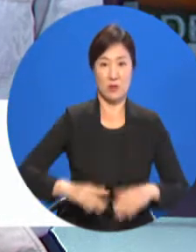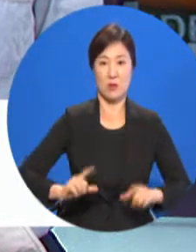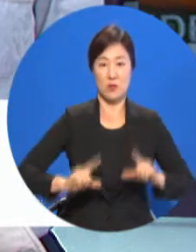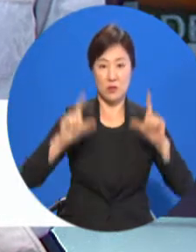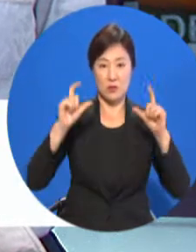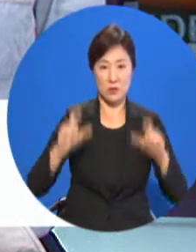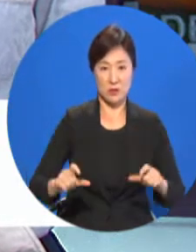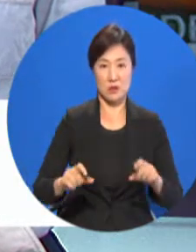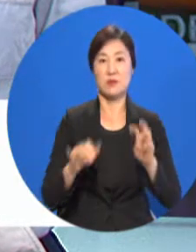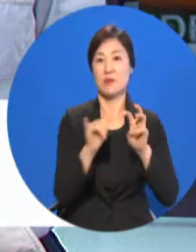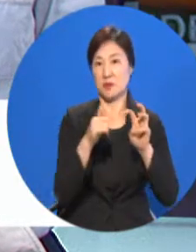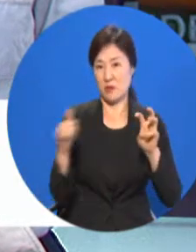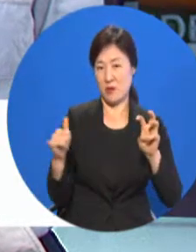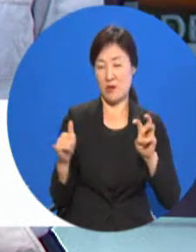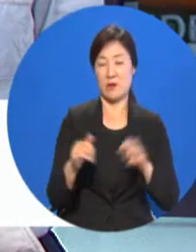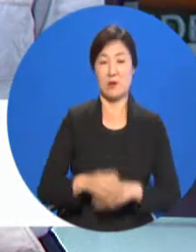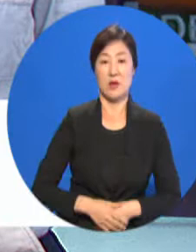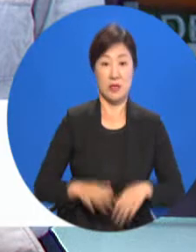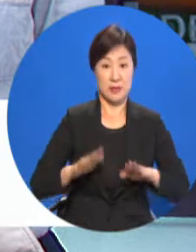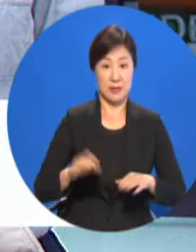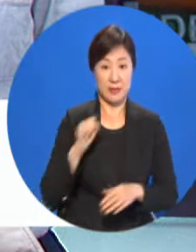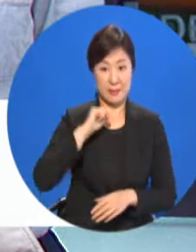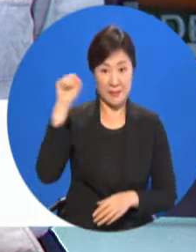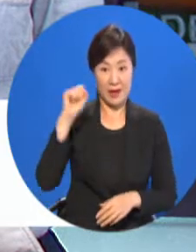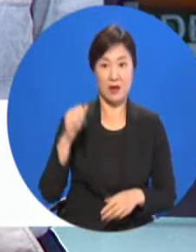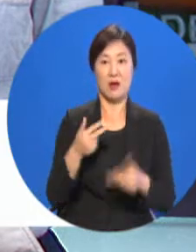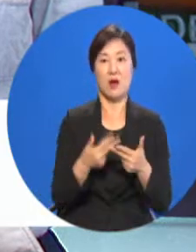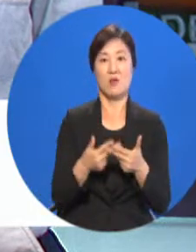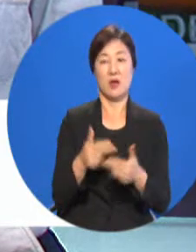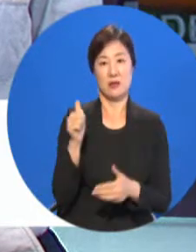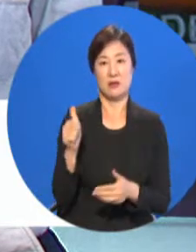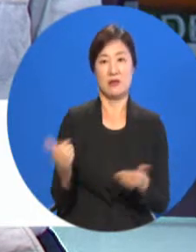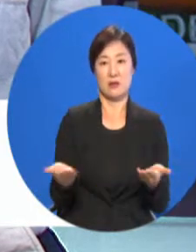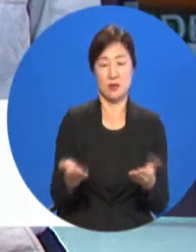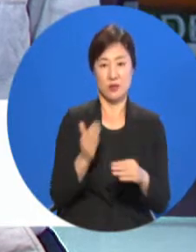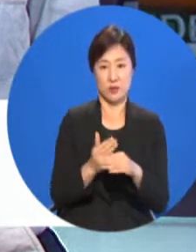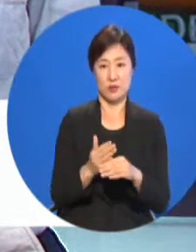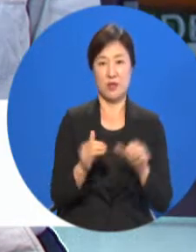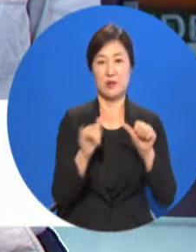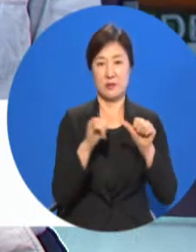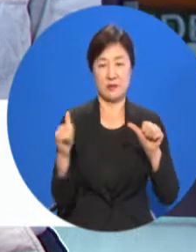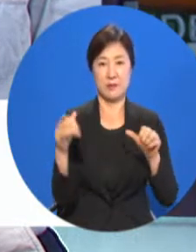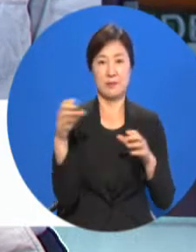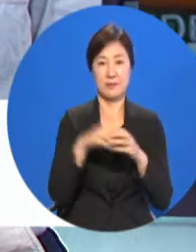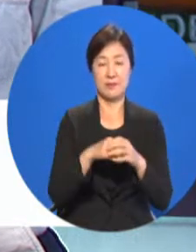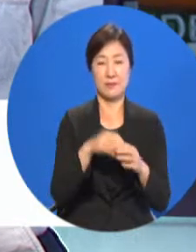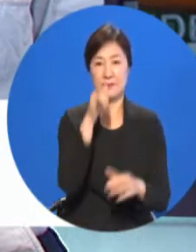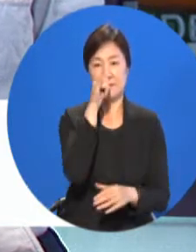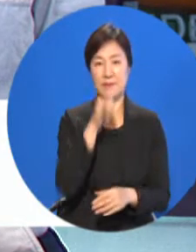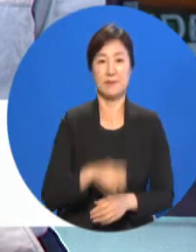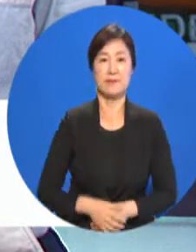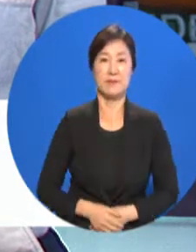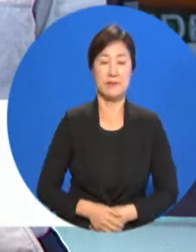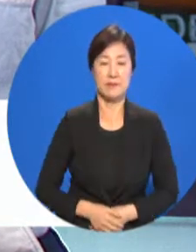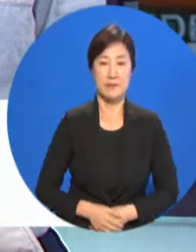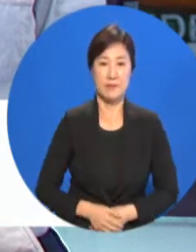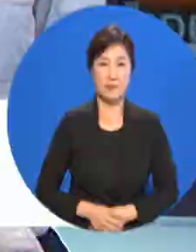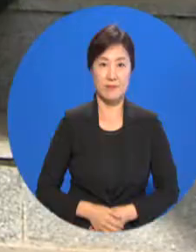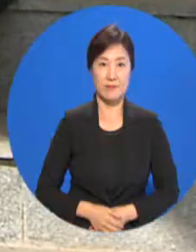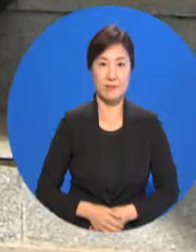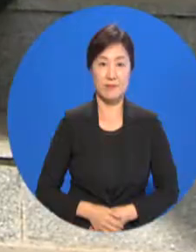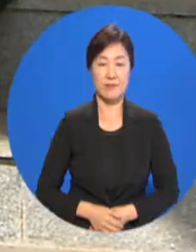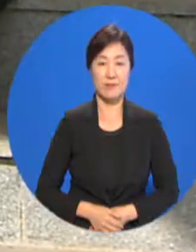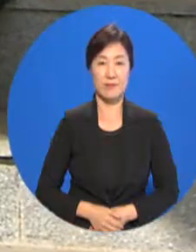이르는데요. 이때 선거에서 이겨 지금은 현직 조합장이 된 사람도 5명이나 되는 것으로 나타났습니다. 조희원 기자입니다.